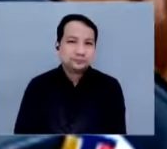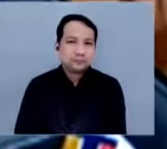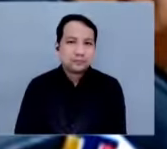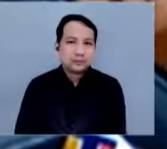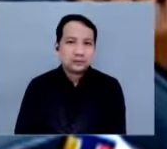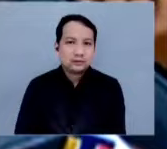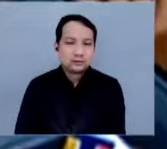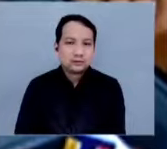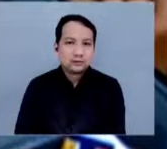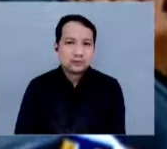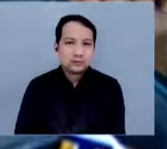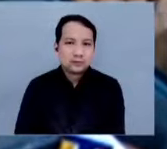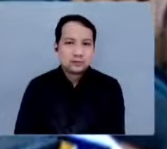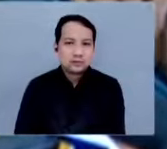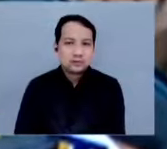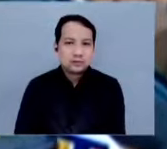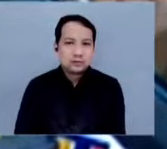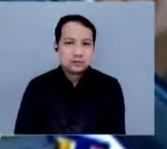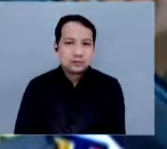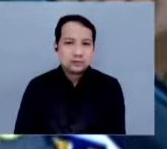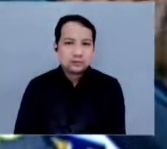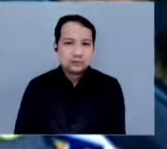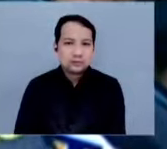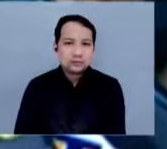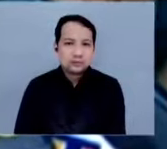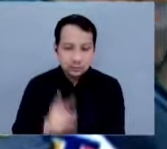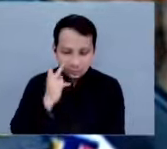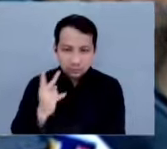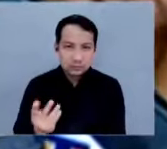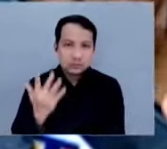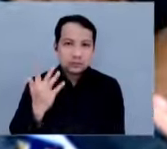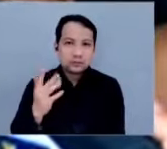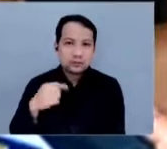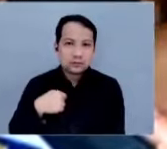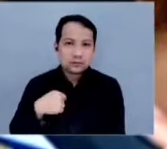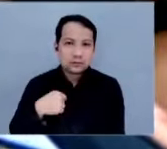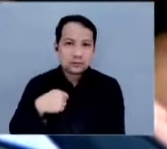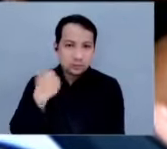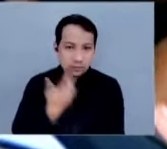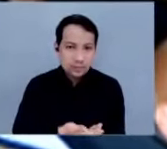Pagbukas ko na po ng pinto, umapoy na po yung nilalakaran namin. Ginawa ko po yung anak ko bunsanggol.